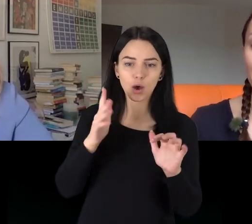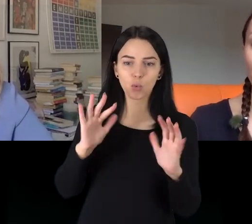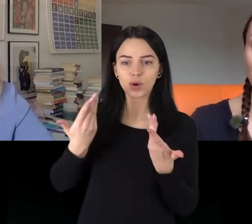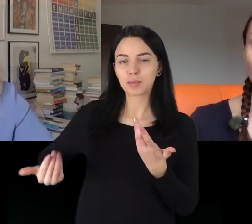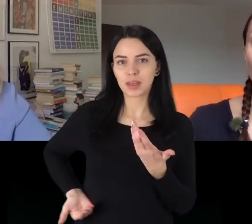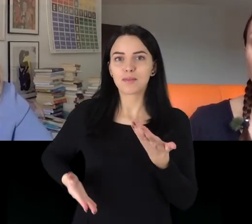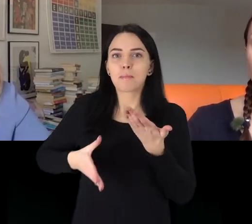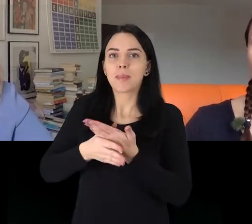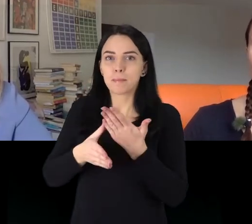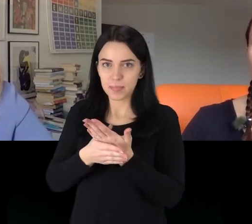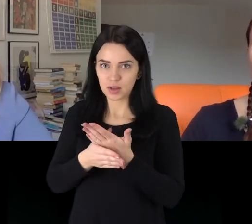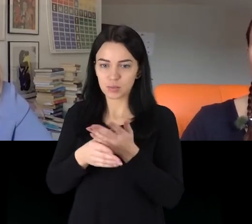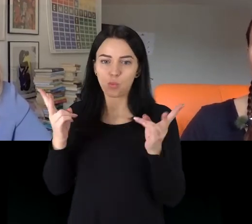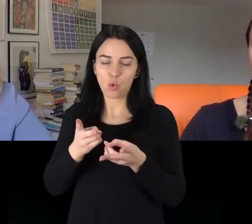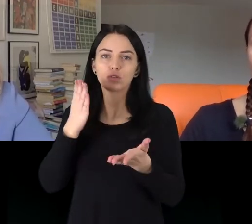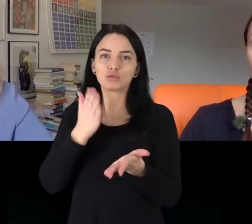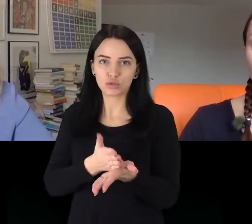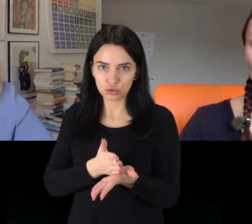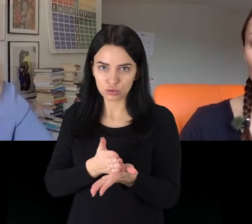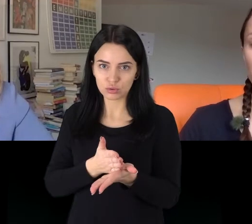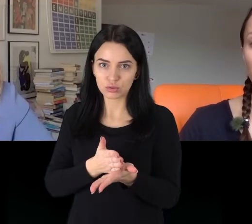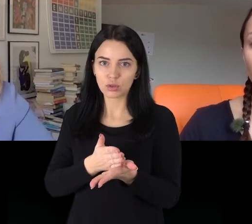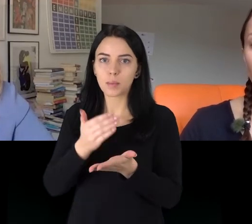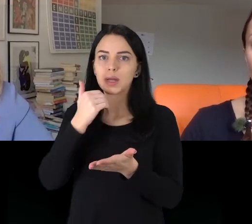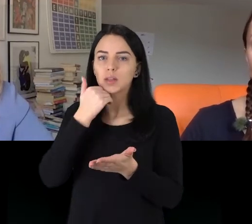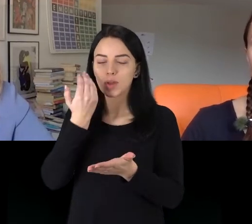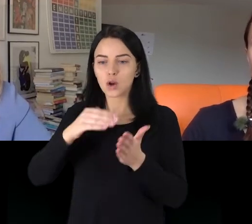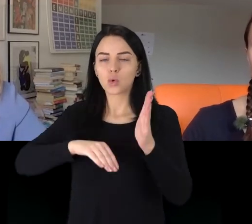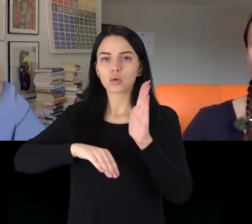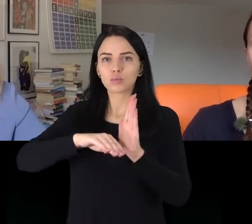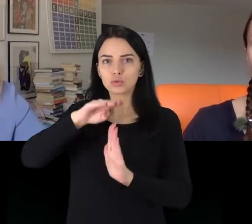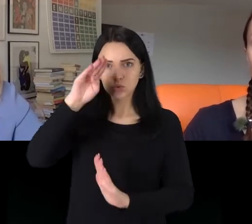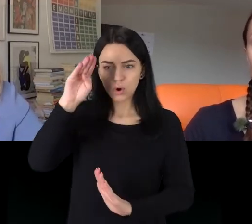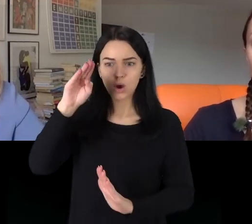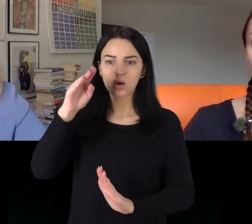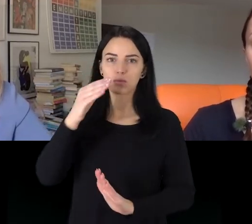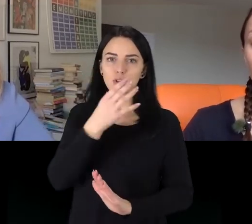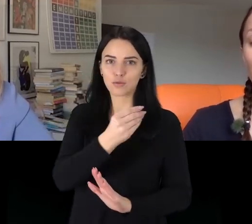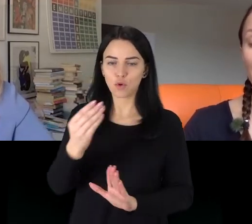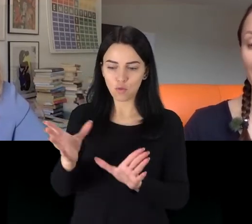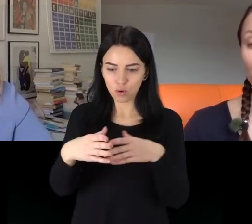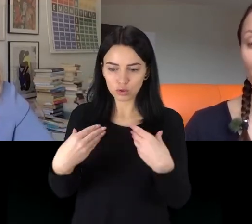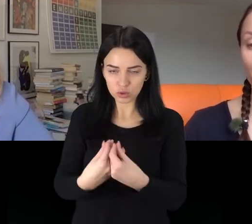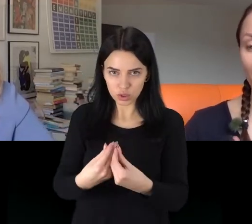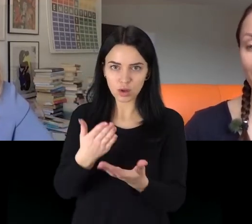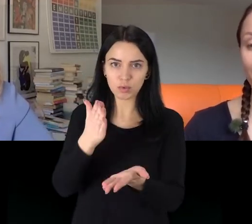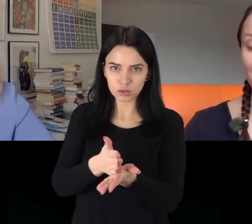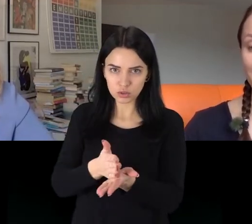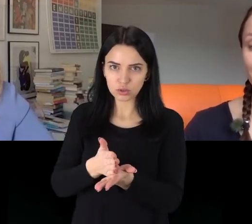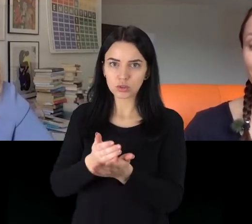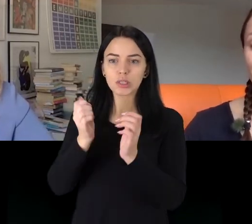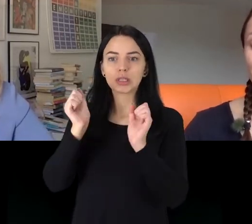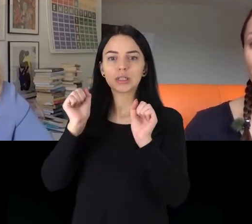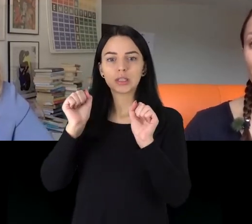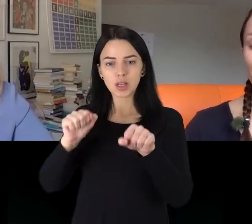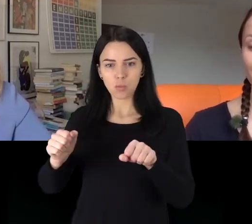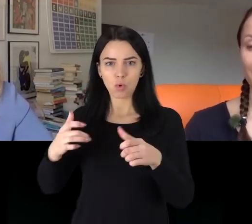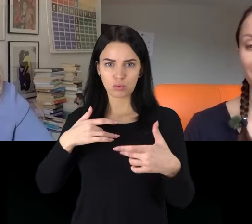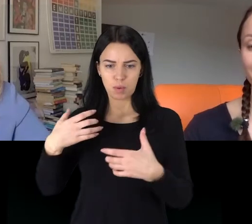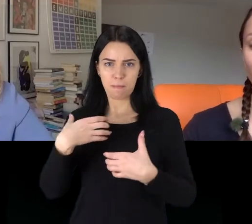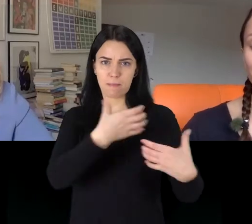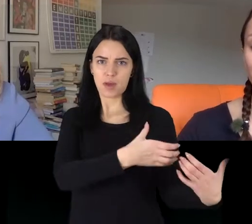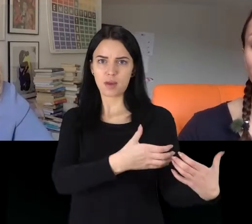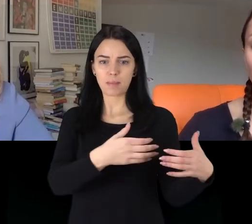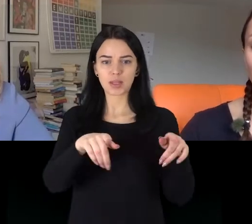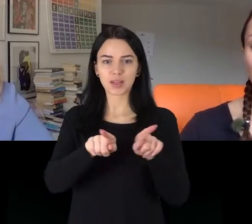jie atliepia tą poreikį. Bet kai mes augam, išeinam į savo šeimas, tada kaip ir galėtumėm tų modelių atsisakyti, bet jie